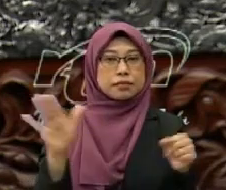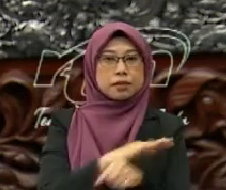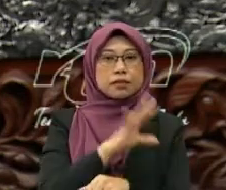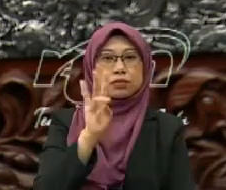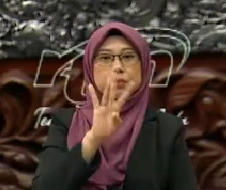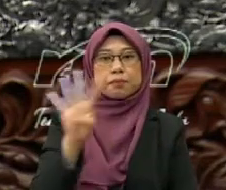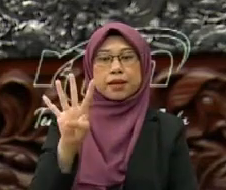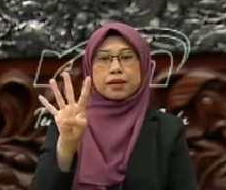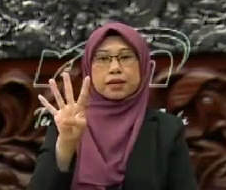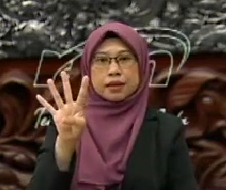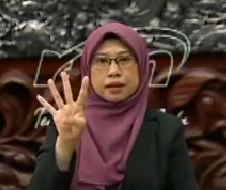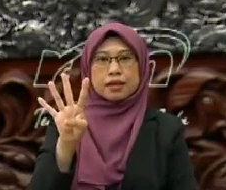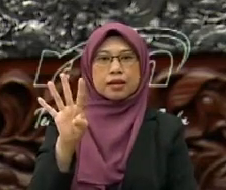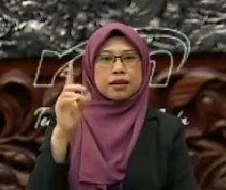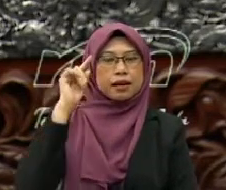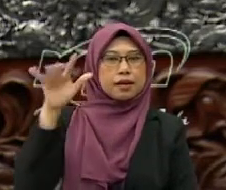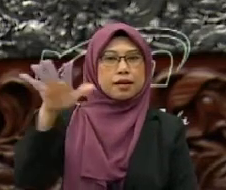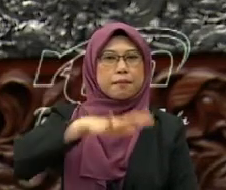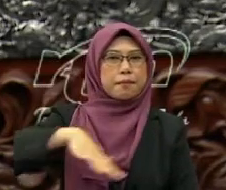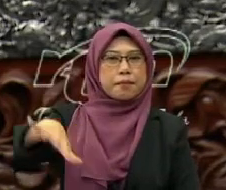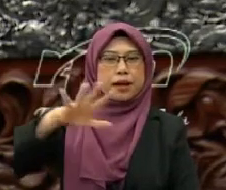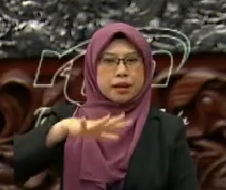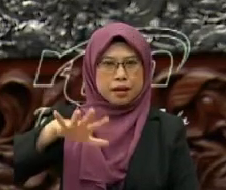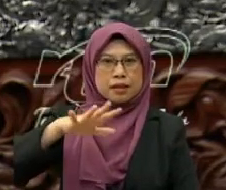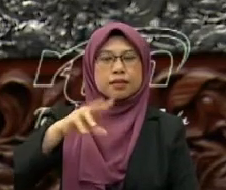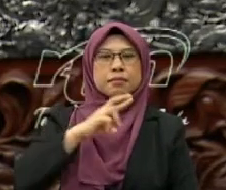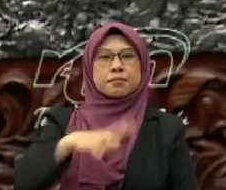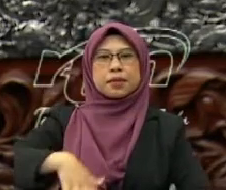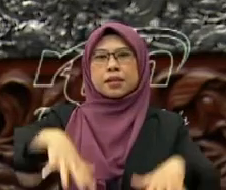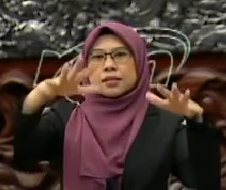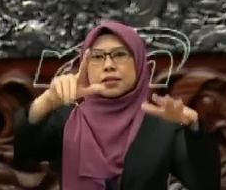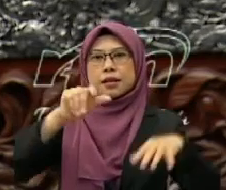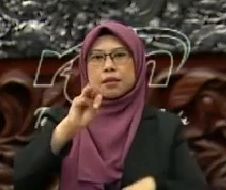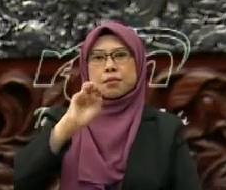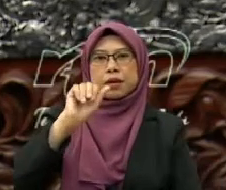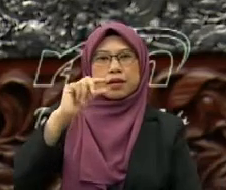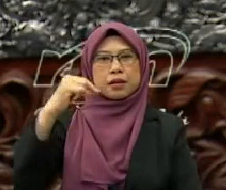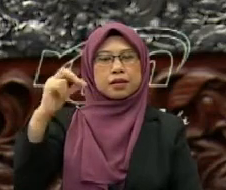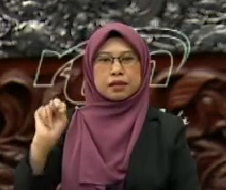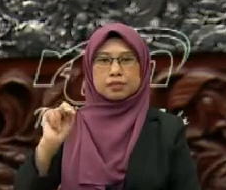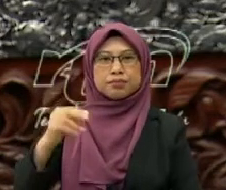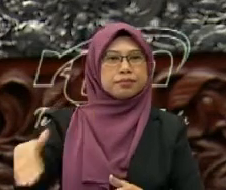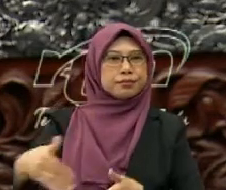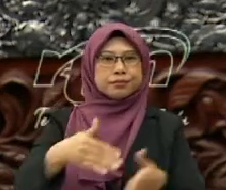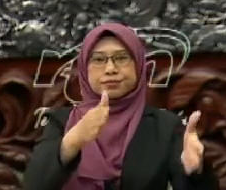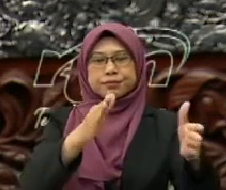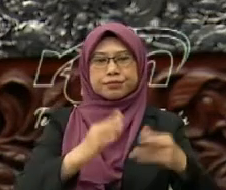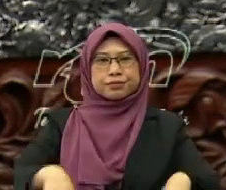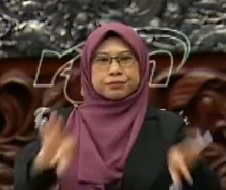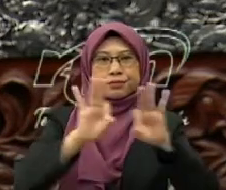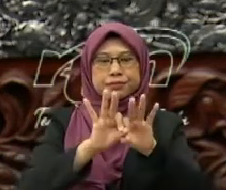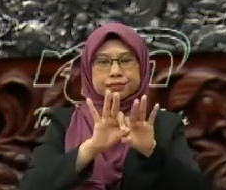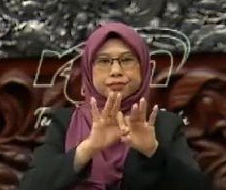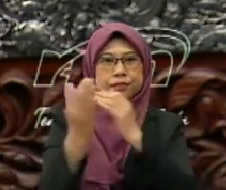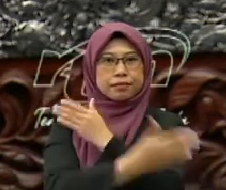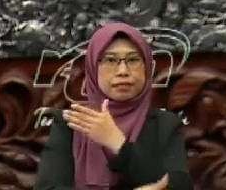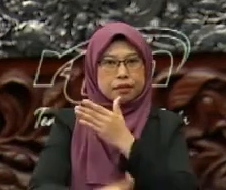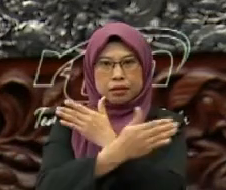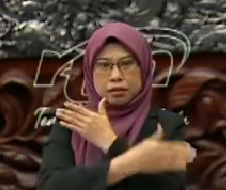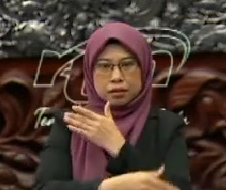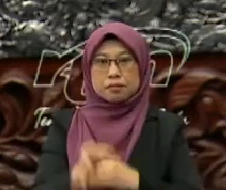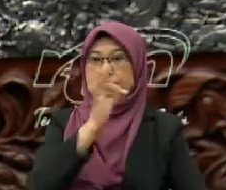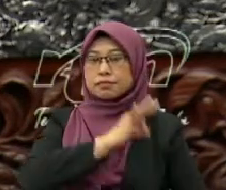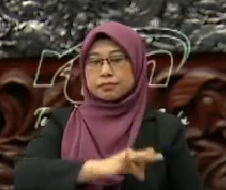74 model ramalan dan amaran Panji bagi lembaga-lembaga dan ini sangat